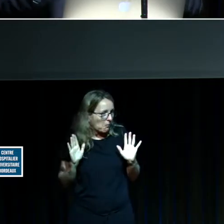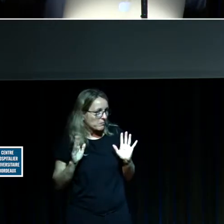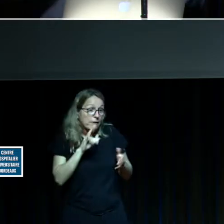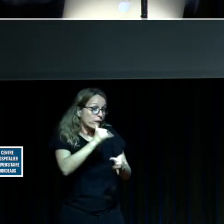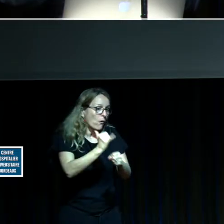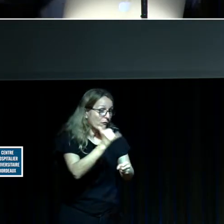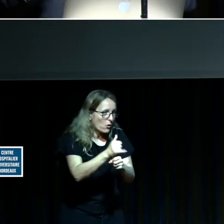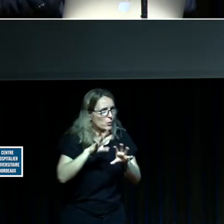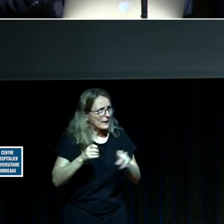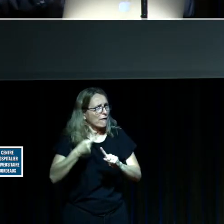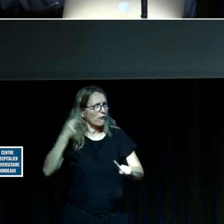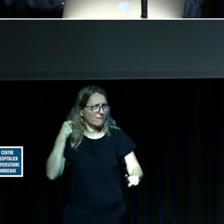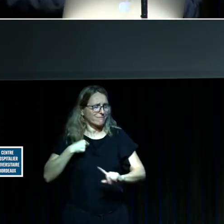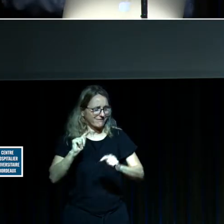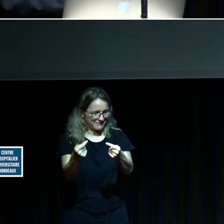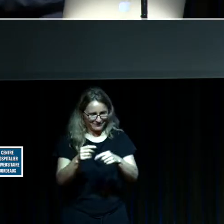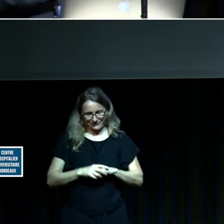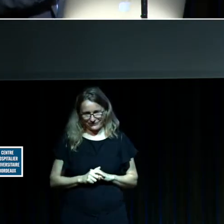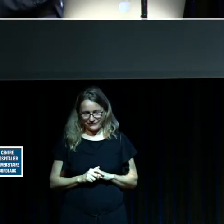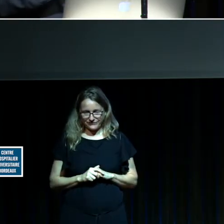vrai, c'était le week-end avant.